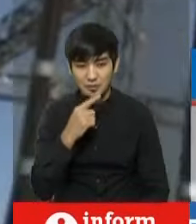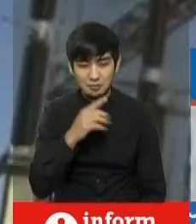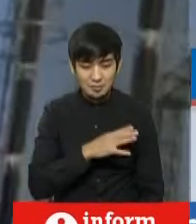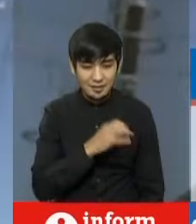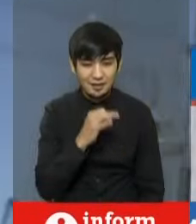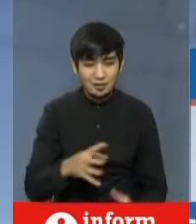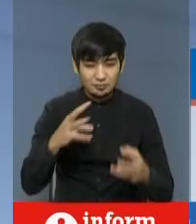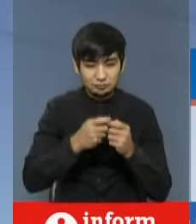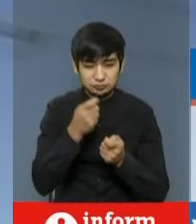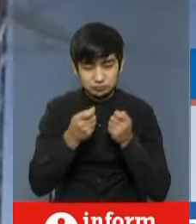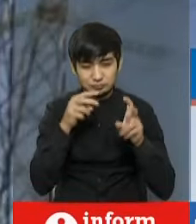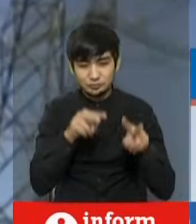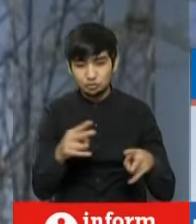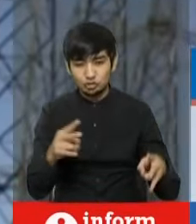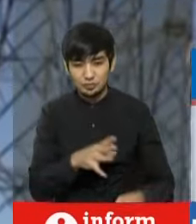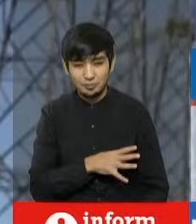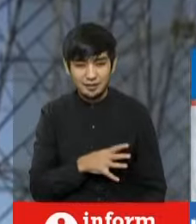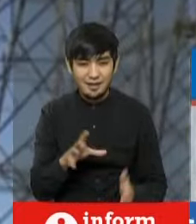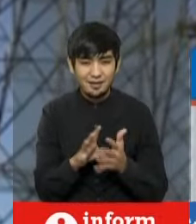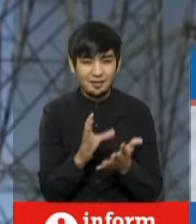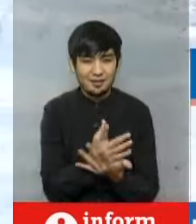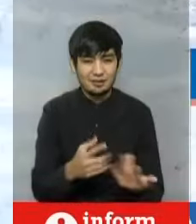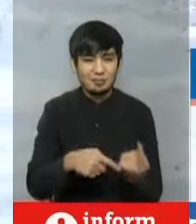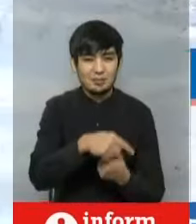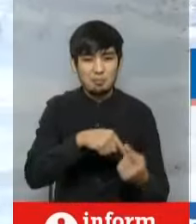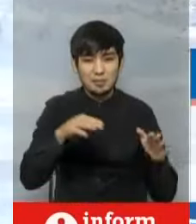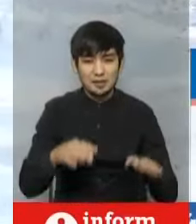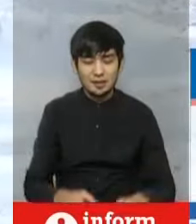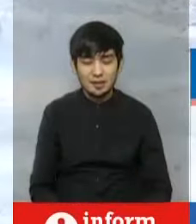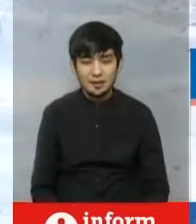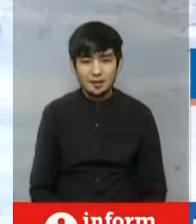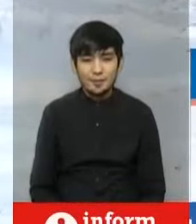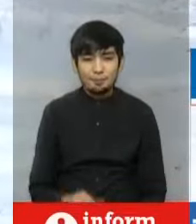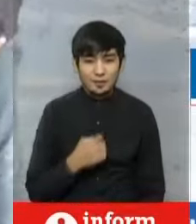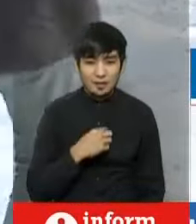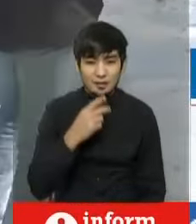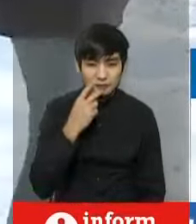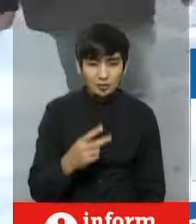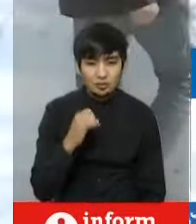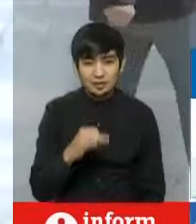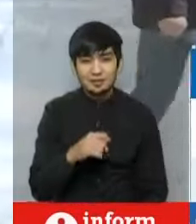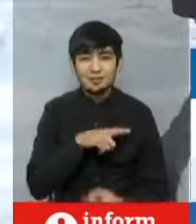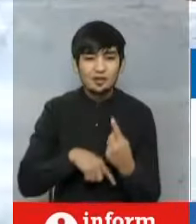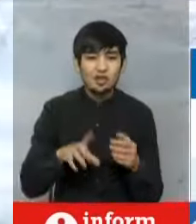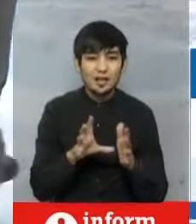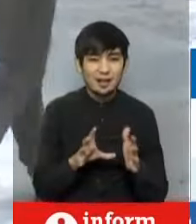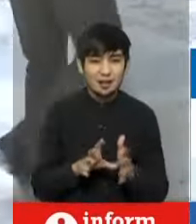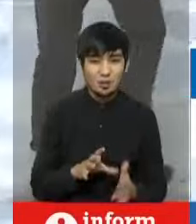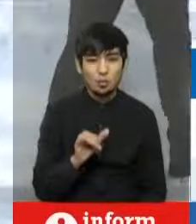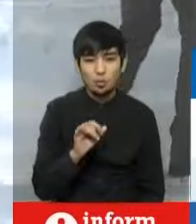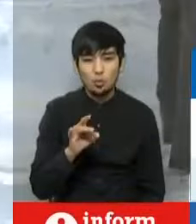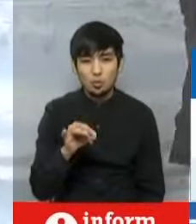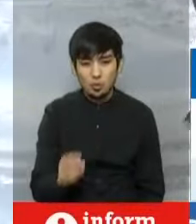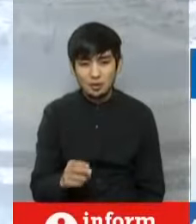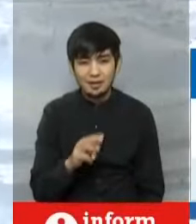более тщательном контроле за деятельностью энергетических предприятий. Я смотрю, что наших энергетиков урок